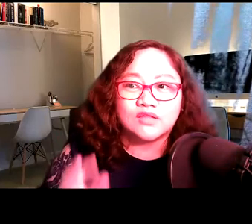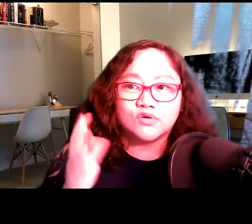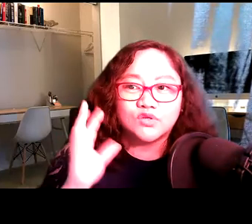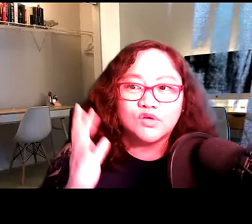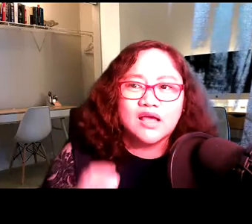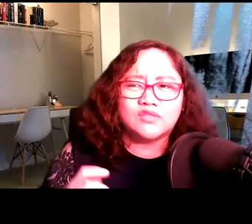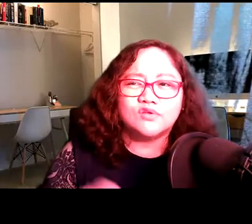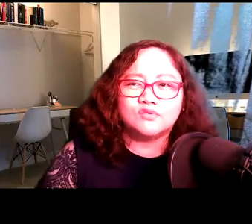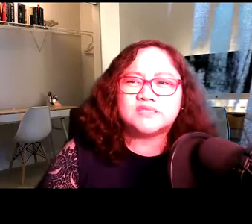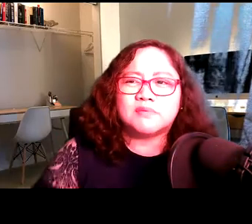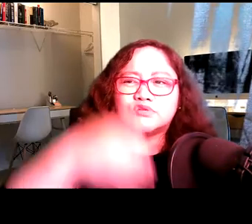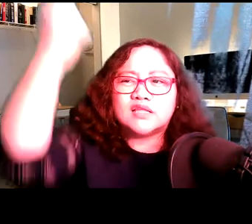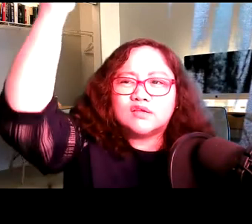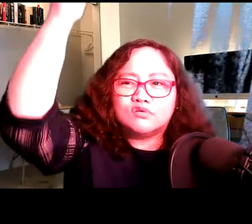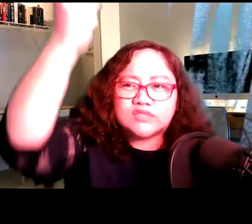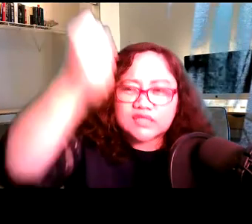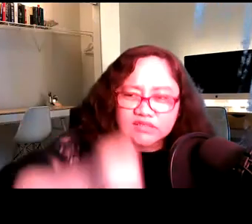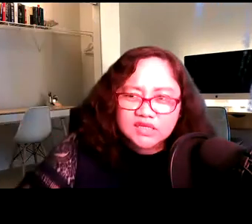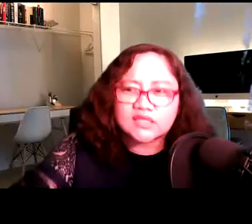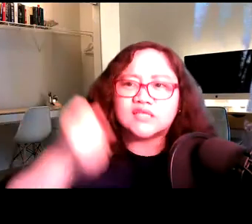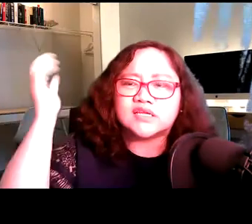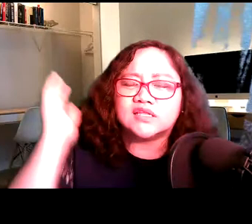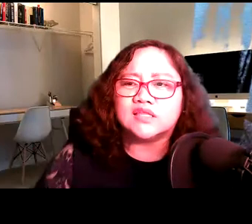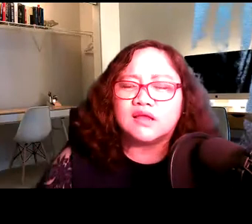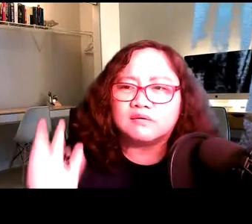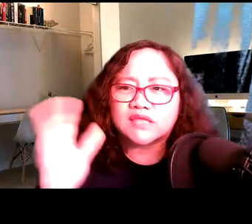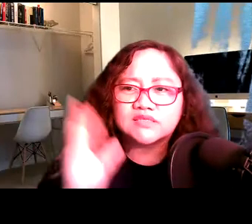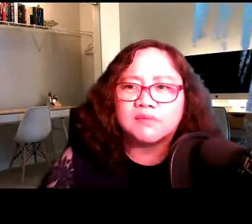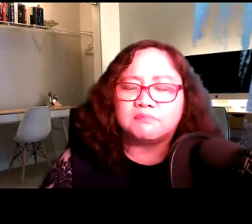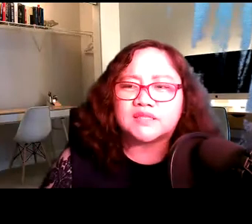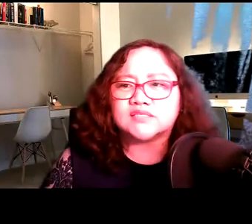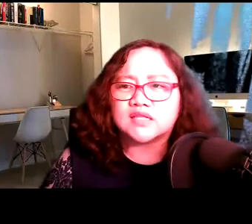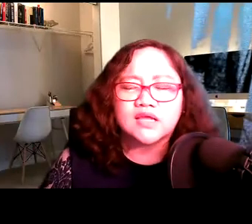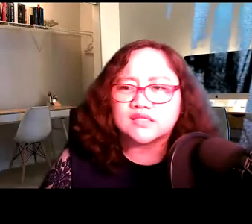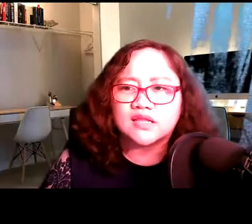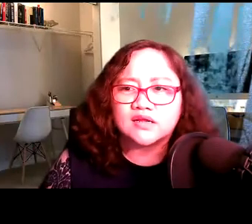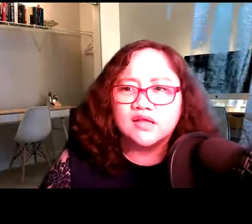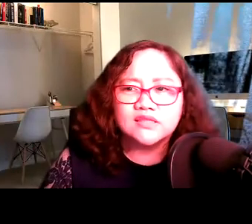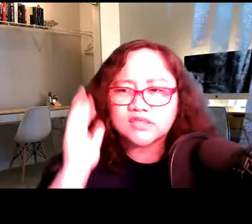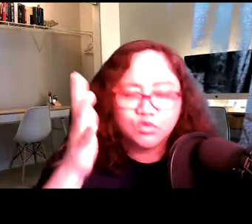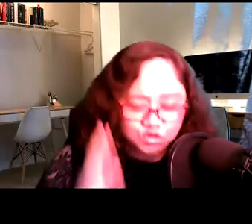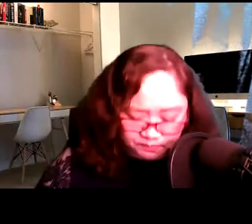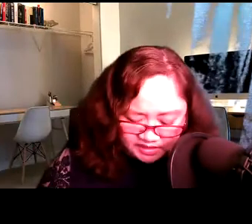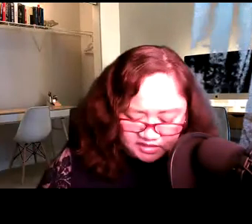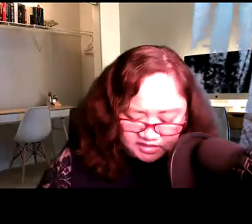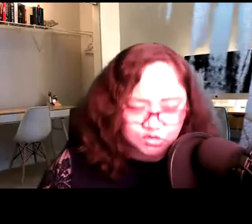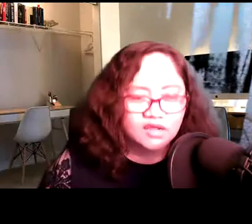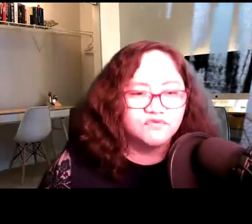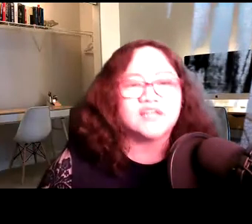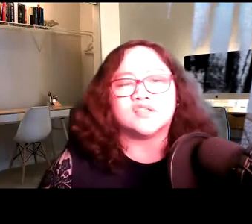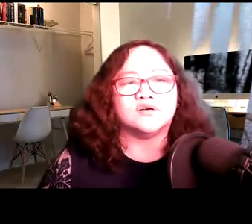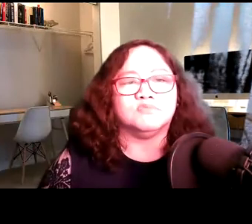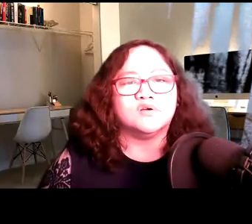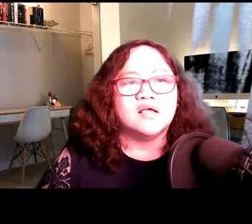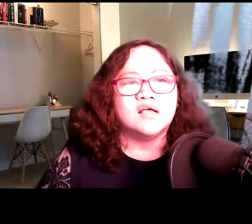silang yung basta meron silang yung sinasaksak nila yung sarili nila kaysa mapatay sila ng kanilang, there's a culture for that. I'm sorry, I forgot